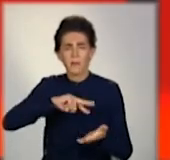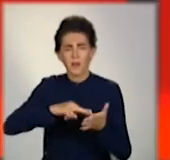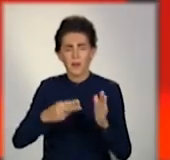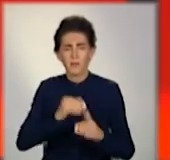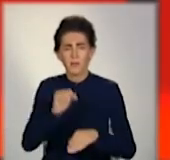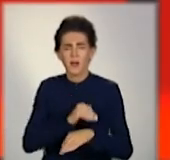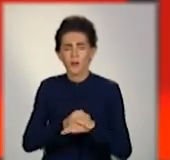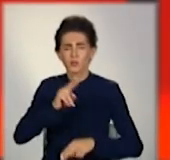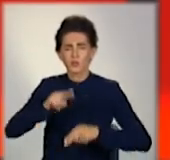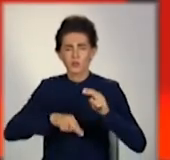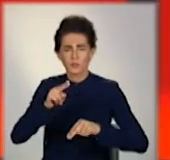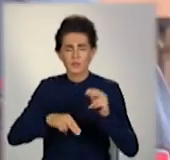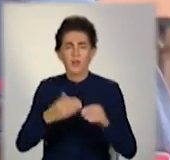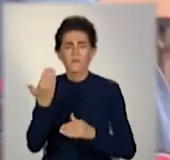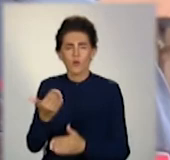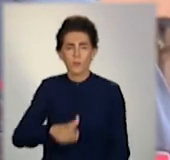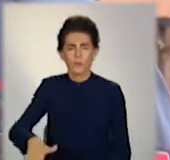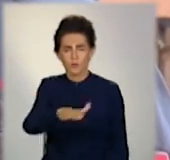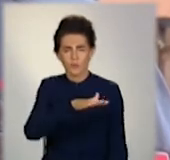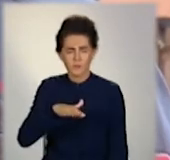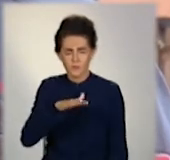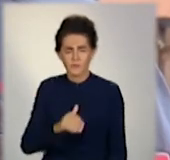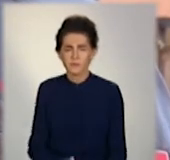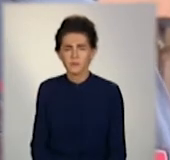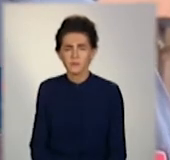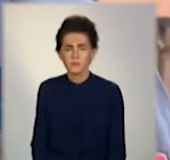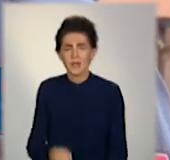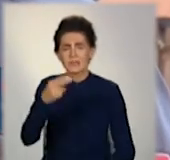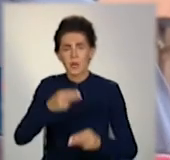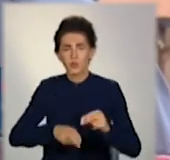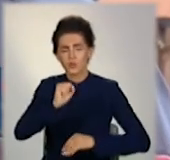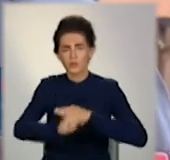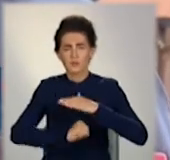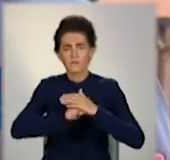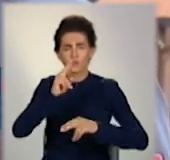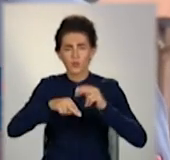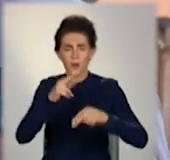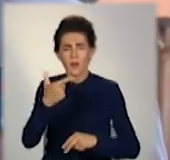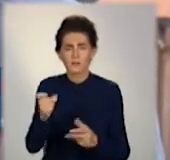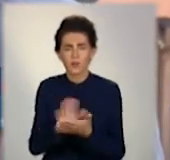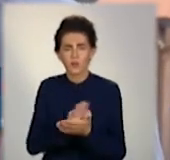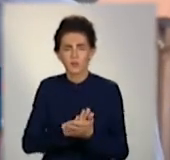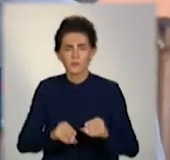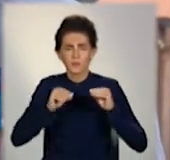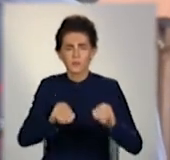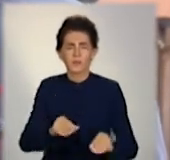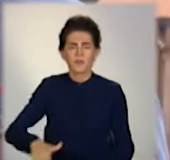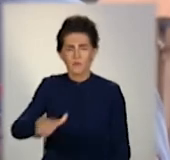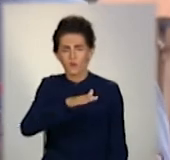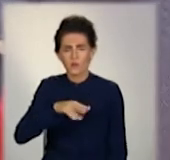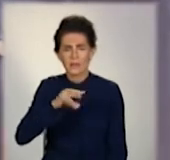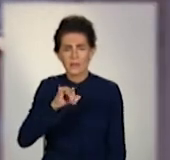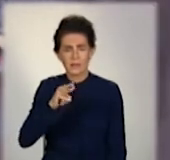благоустрій будівельних майданчиків. Закончено основне будівництво газочисних установок літійного двора і бункерної